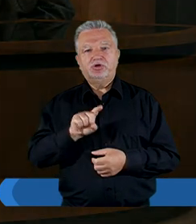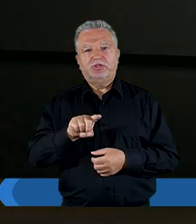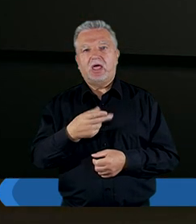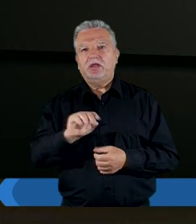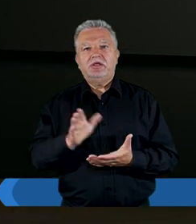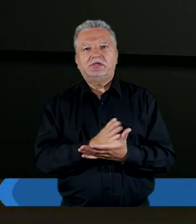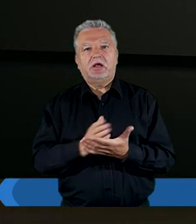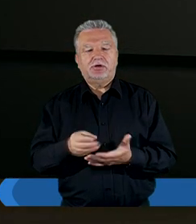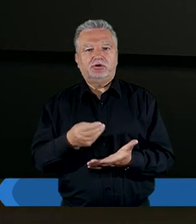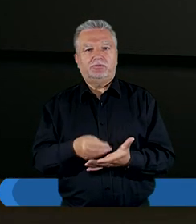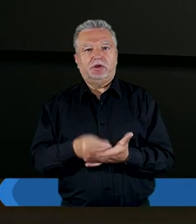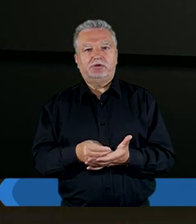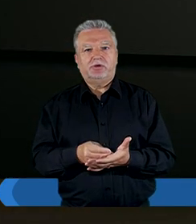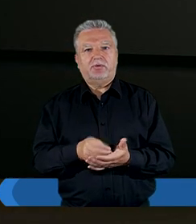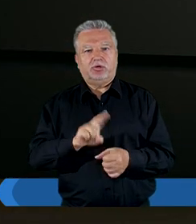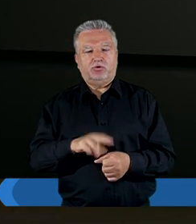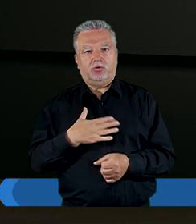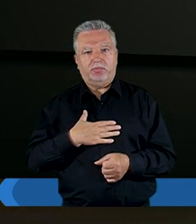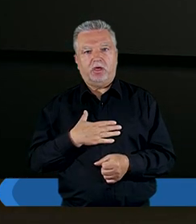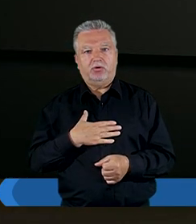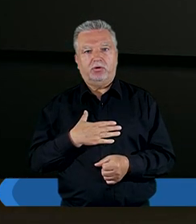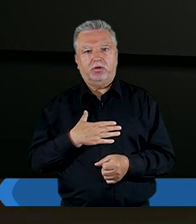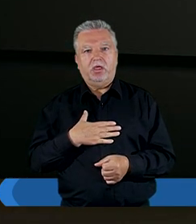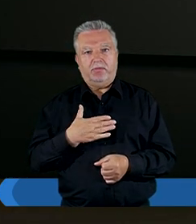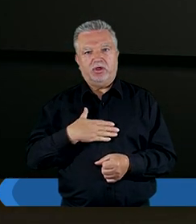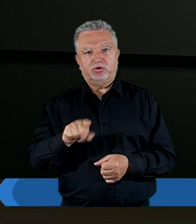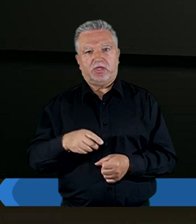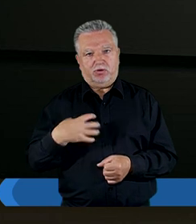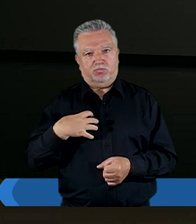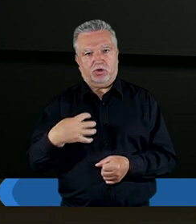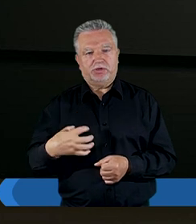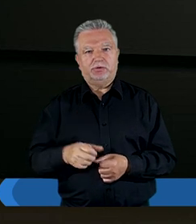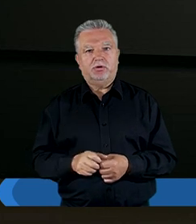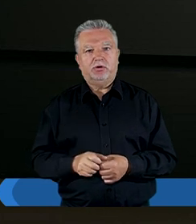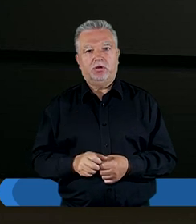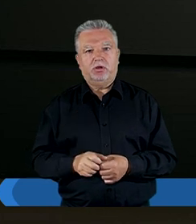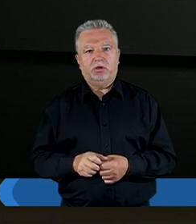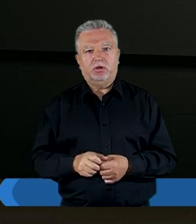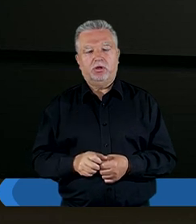niezależność finansowa, którą posiadał, mając taki dobytek,